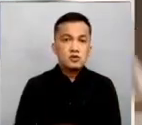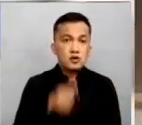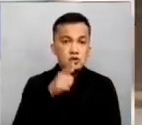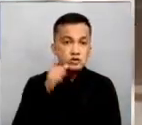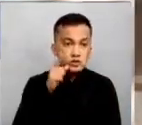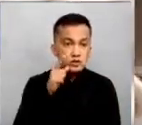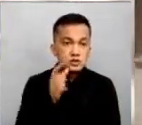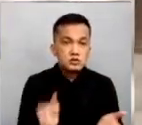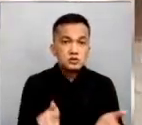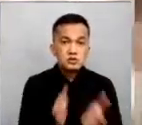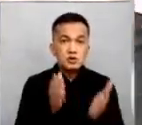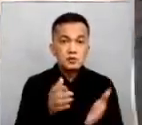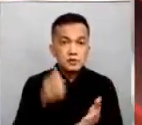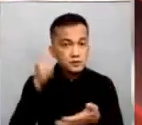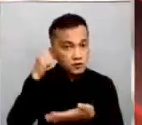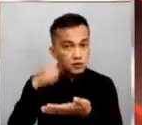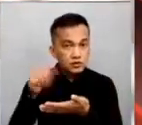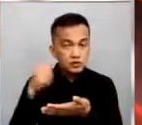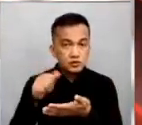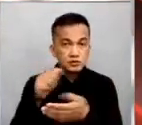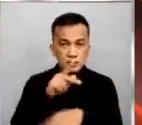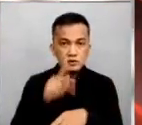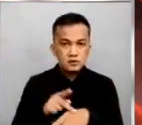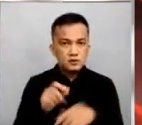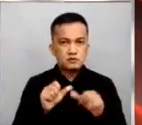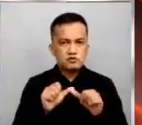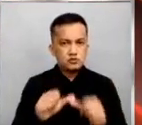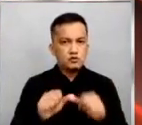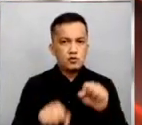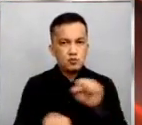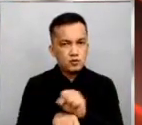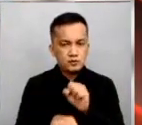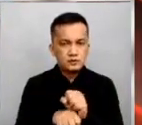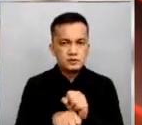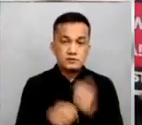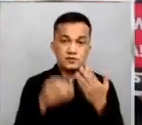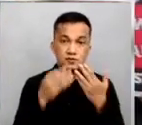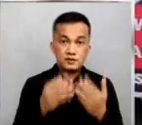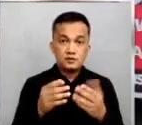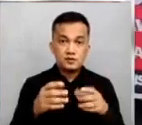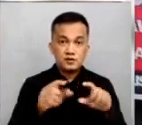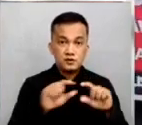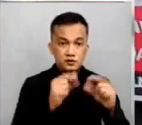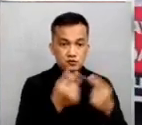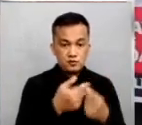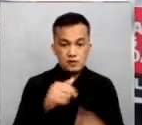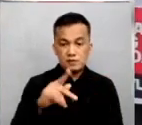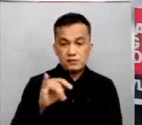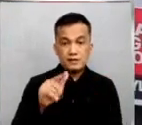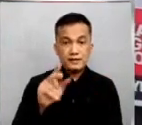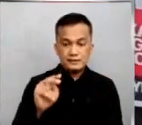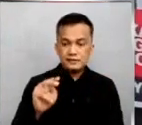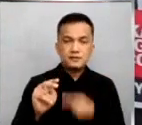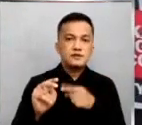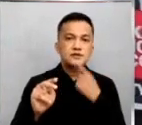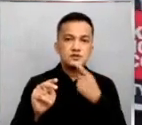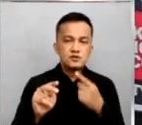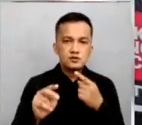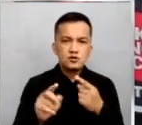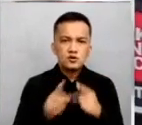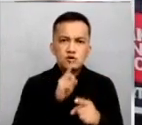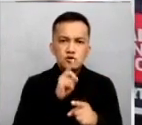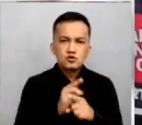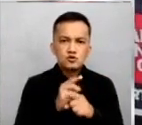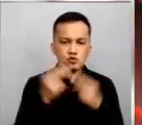na ipagpatuloy ang kanilang trabaho. Pinasalamatan din ng grupong akbayan ang anilay Truth Heroes ng COA